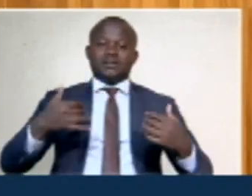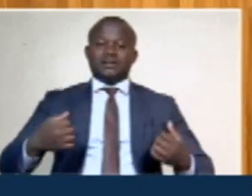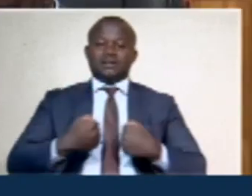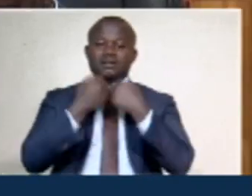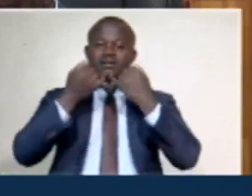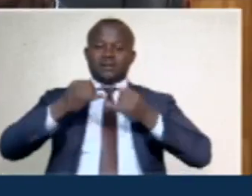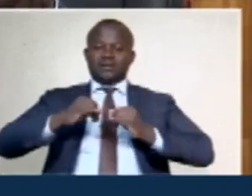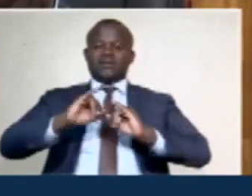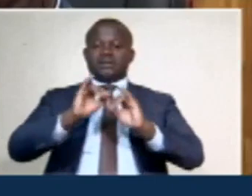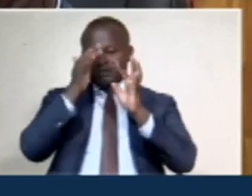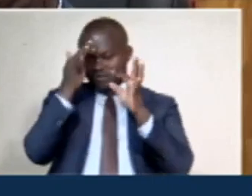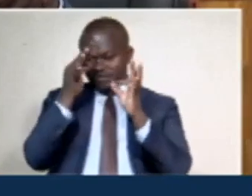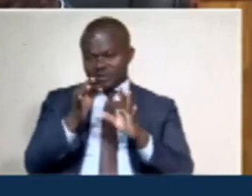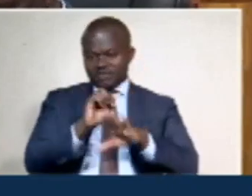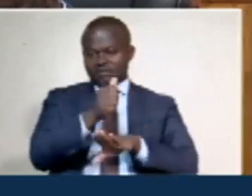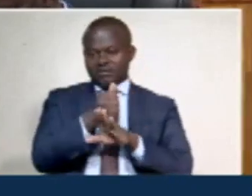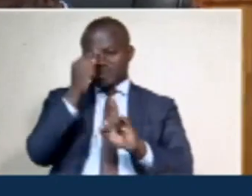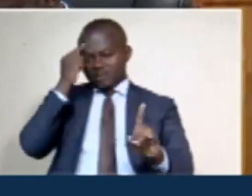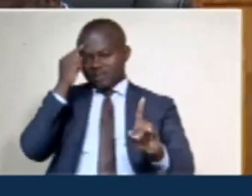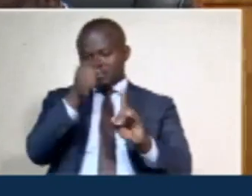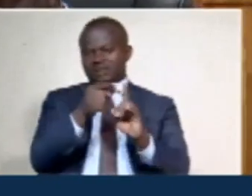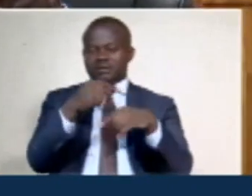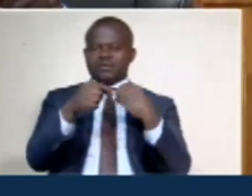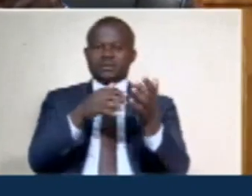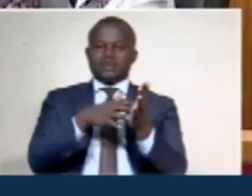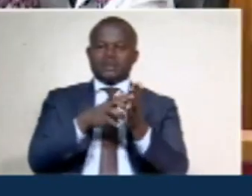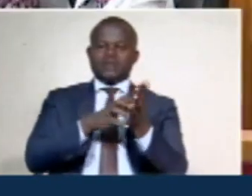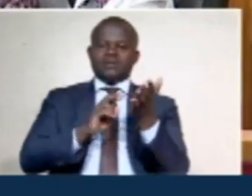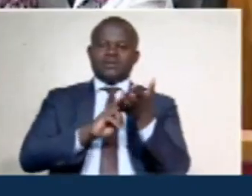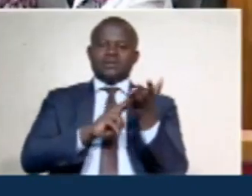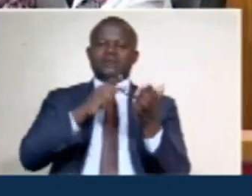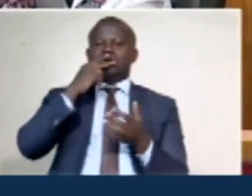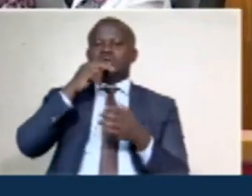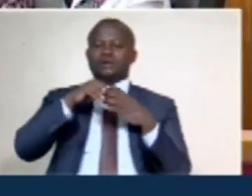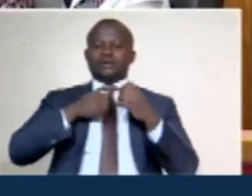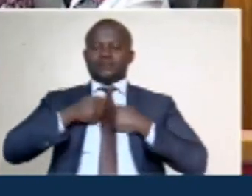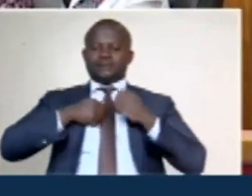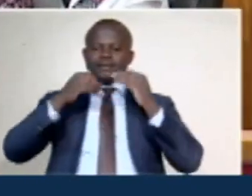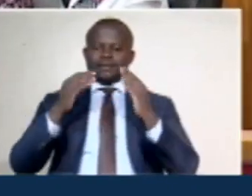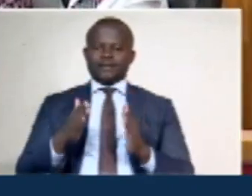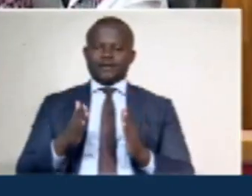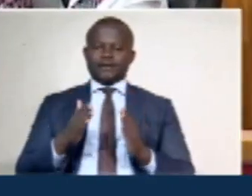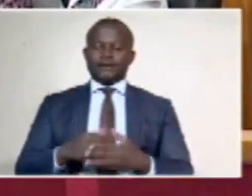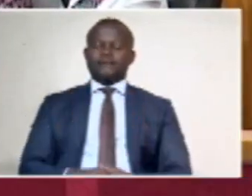ishyirwa mu bikorwa by'ingamba zafashwe hagamijwe gukomeza guca intege imikoreshereze y'itabi mu Rwanda. Jean Paul Maniraho, i Kigali.